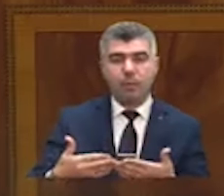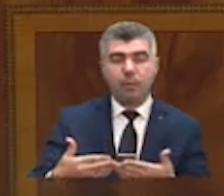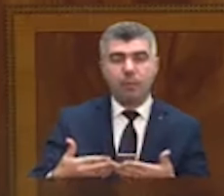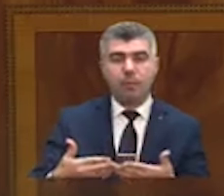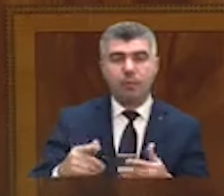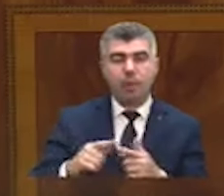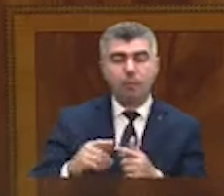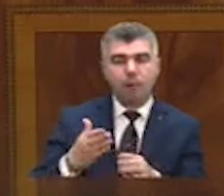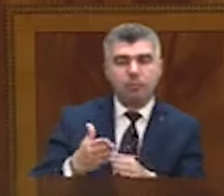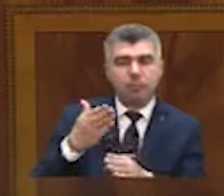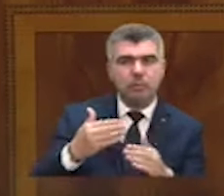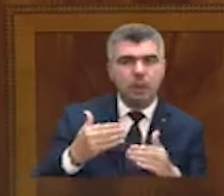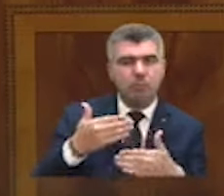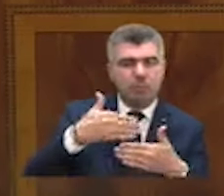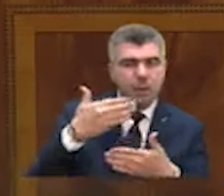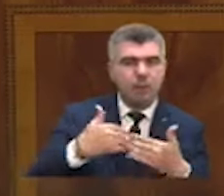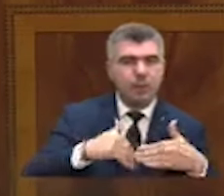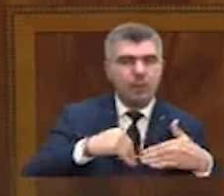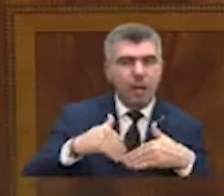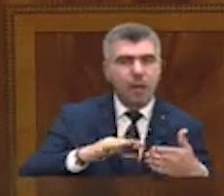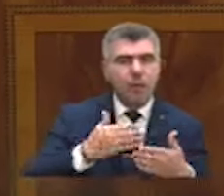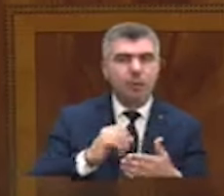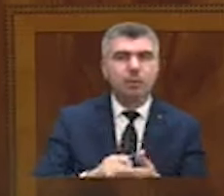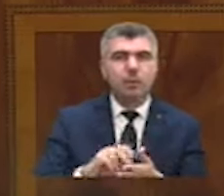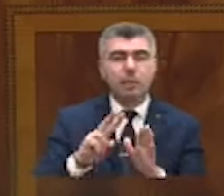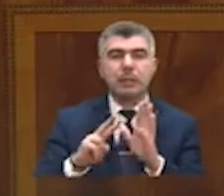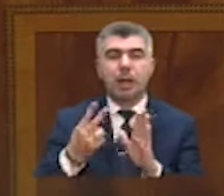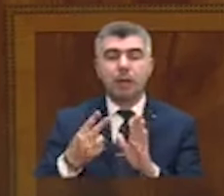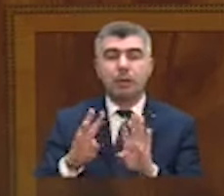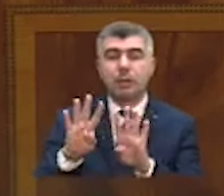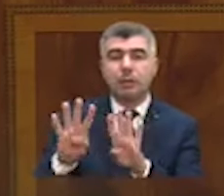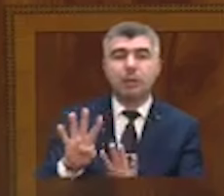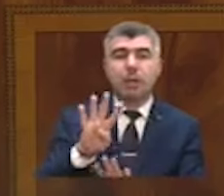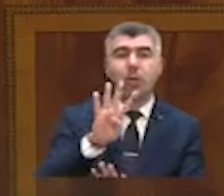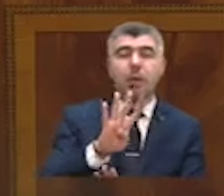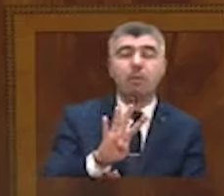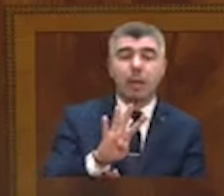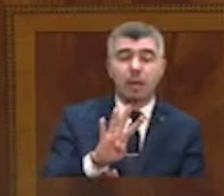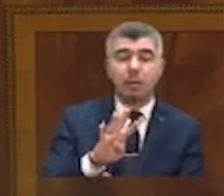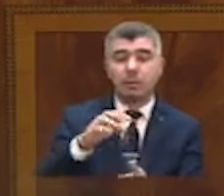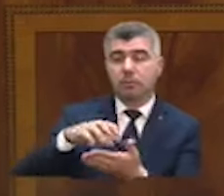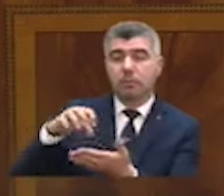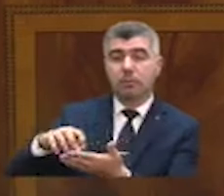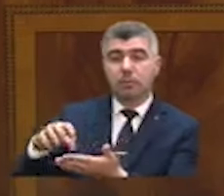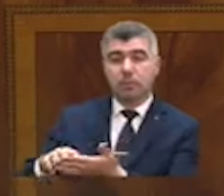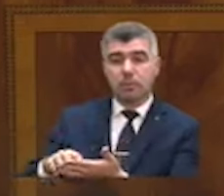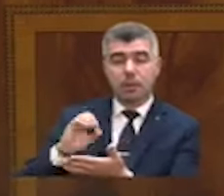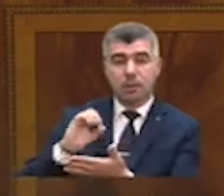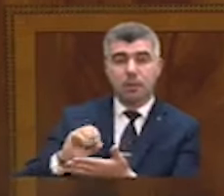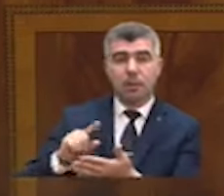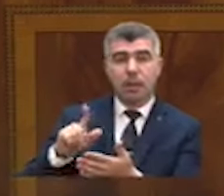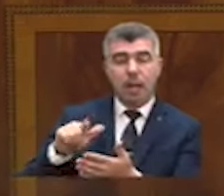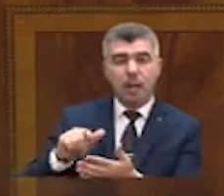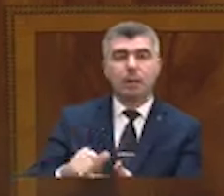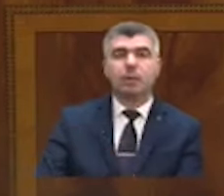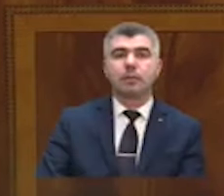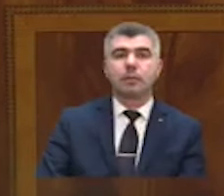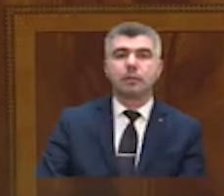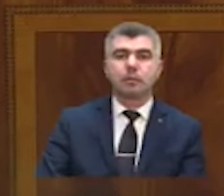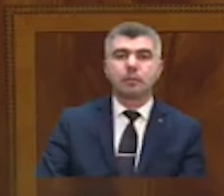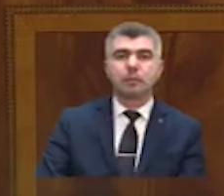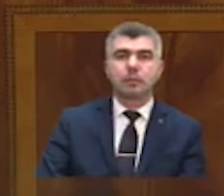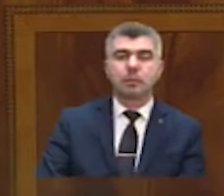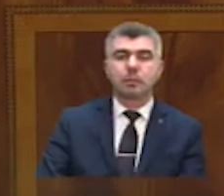الاستثمارات كتمشي لجهت 12 وكين تقريبا 4 اقليم اللي هو عنده هذ الامكانيات